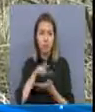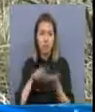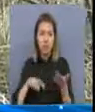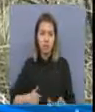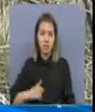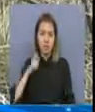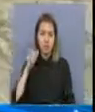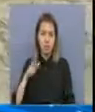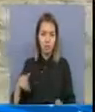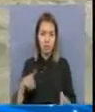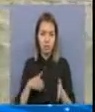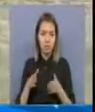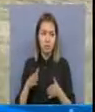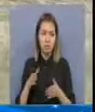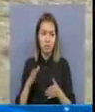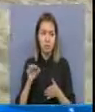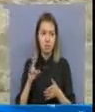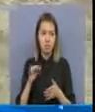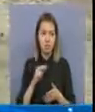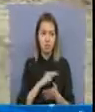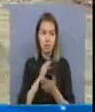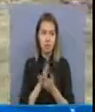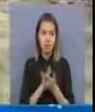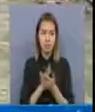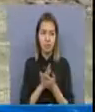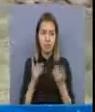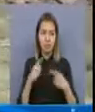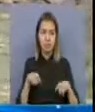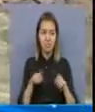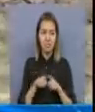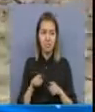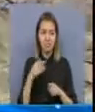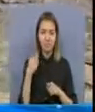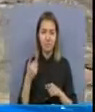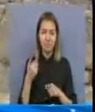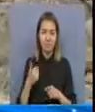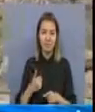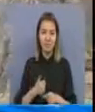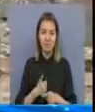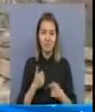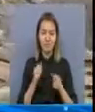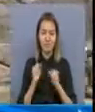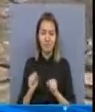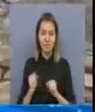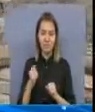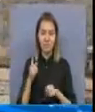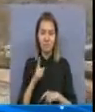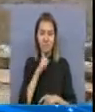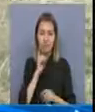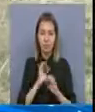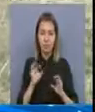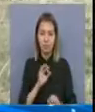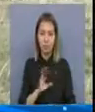құстың қанаты талып, жүгірген аңның тұяғы тозатын ұлан қайыр аумақта бахадыр батырлар ақнайзаның күшімен, ақ білектің күшімен қорғап, кейінгі ұрпаққа